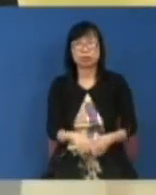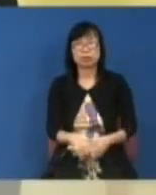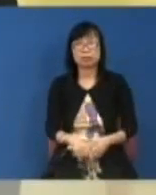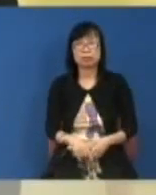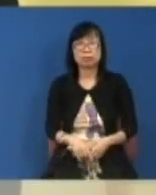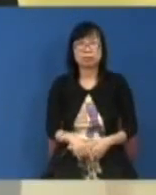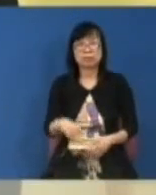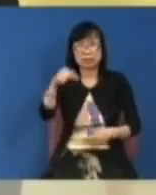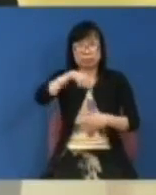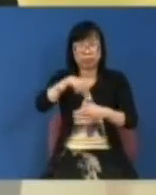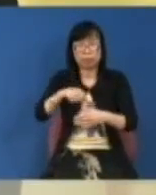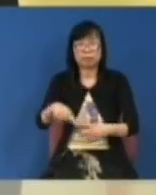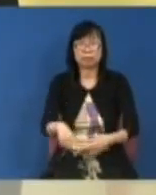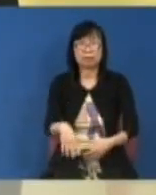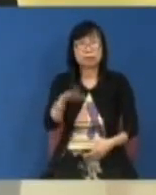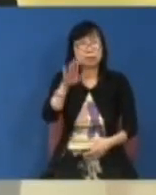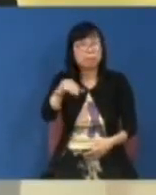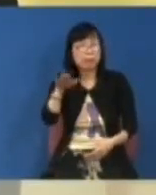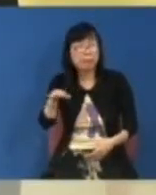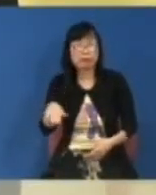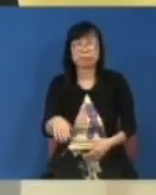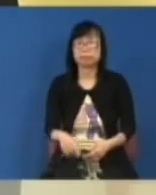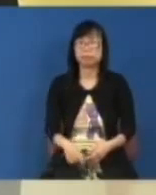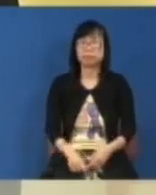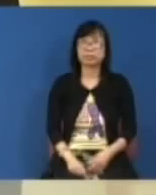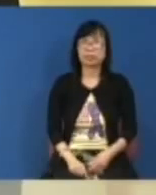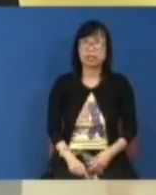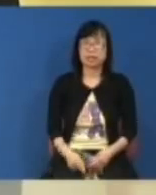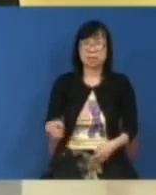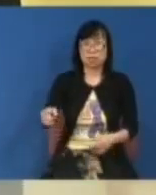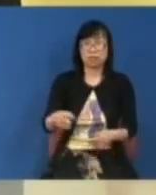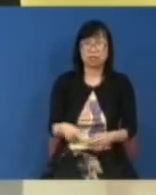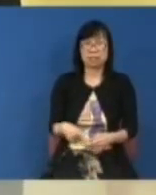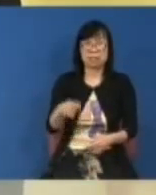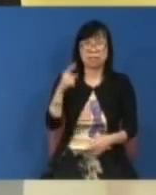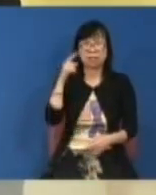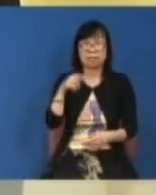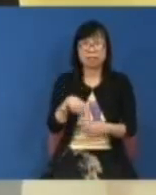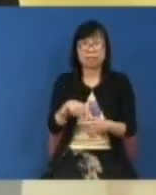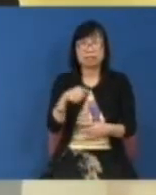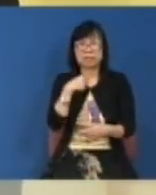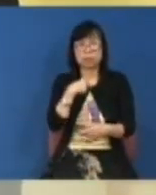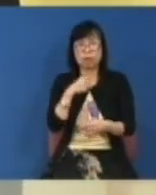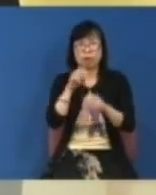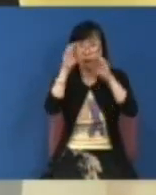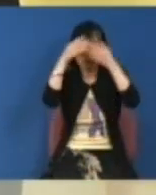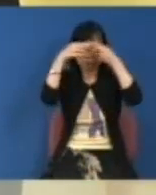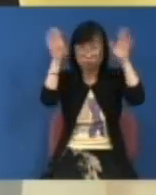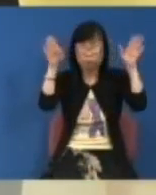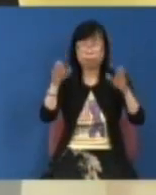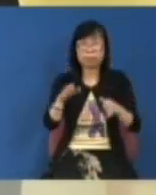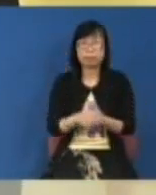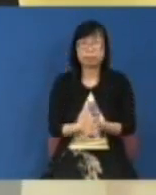定會佢一定慢慢咧就會上咗我哋當，跟住慢慢開放民主啊。因為多咗五席